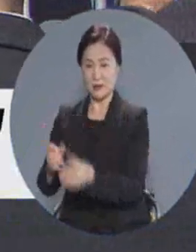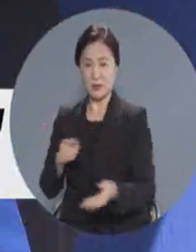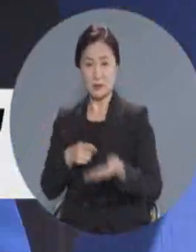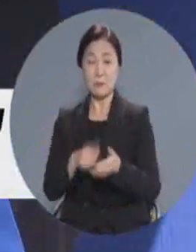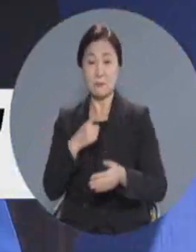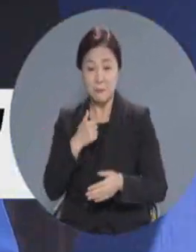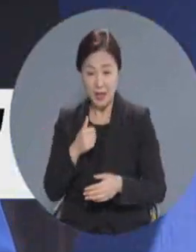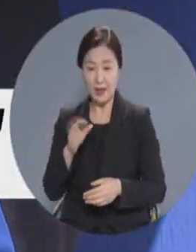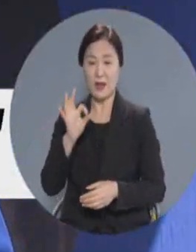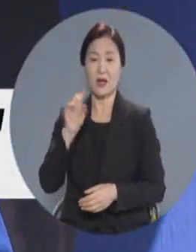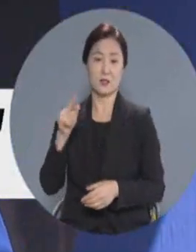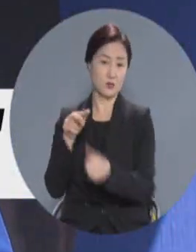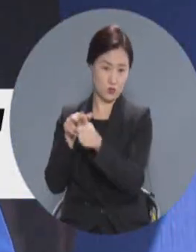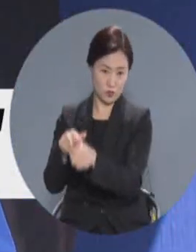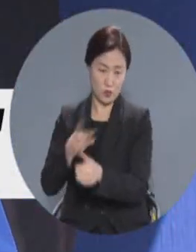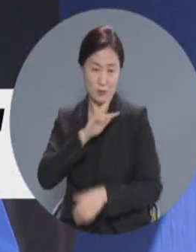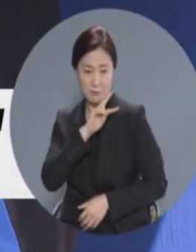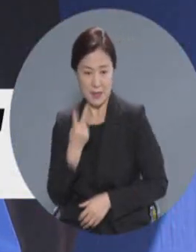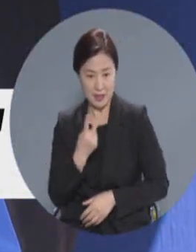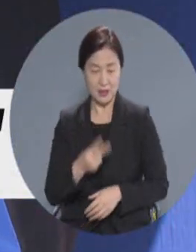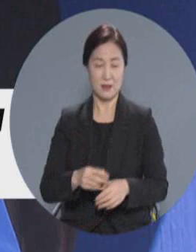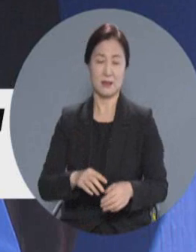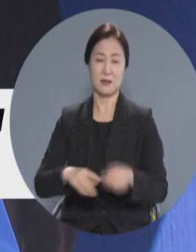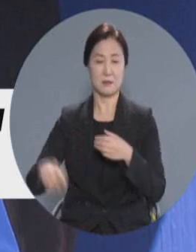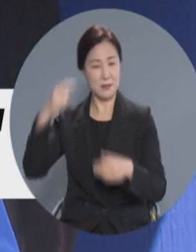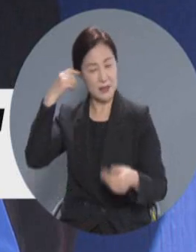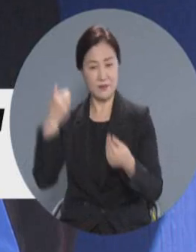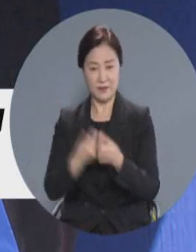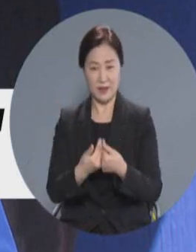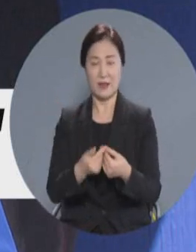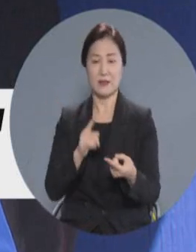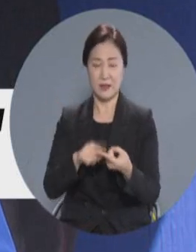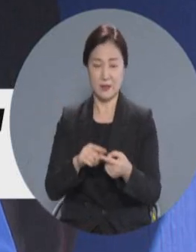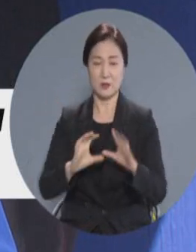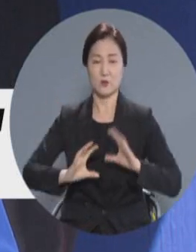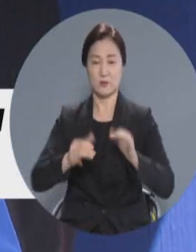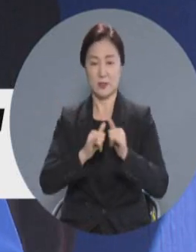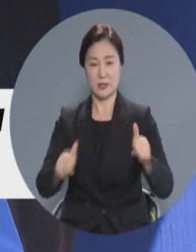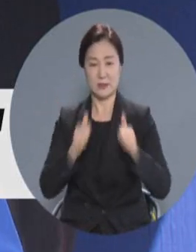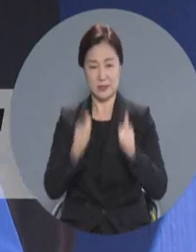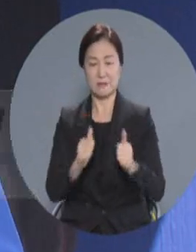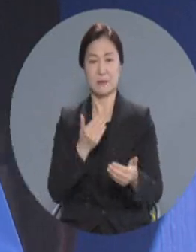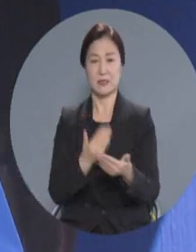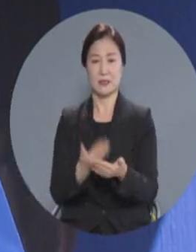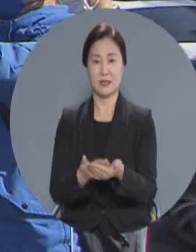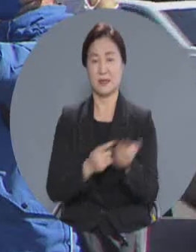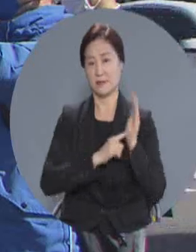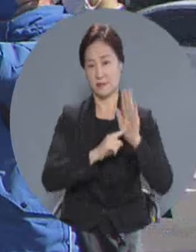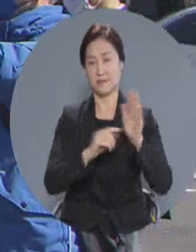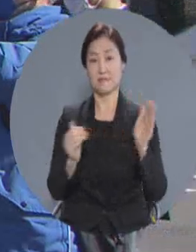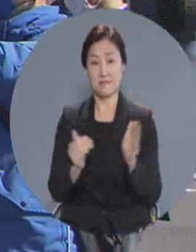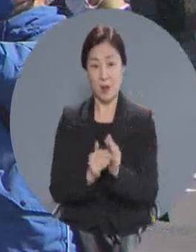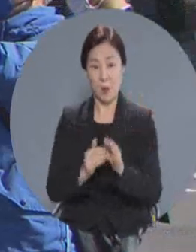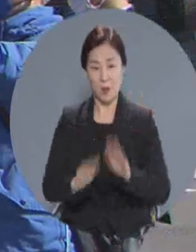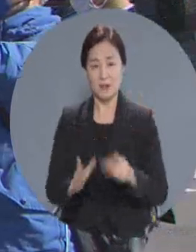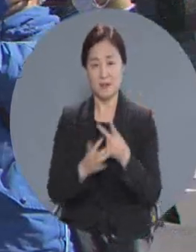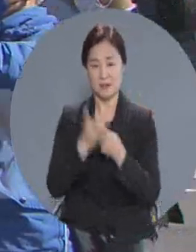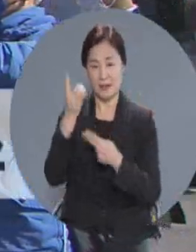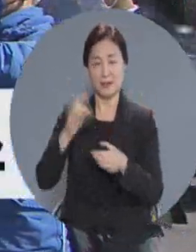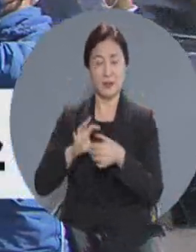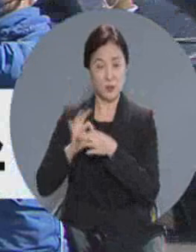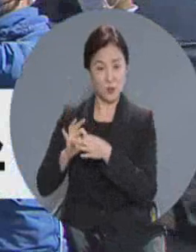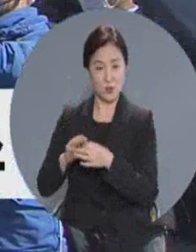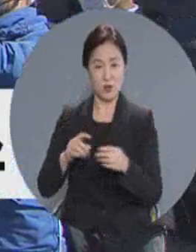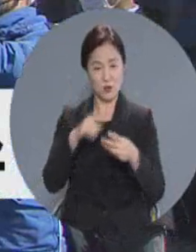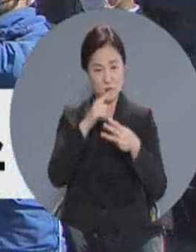양당제에 굴복했다며 말 바꾸기와 반칙을 국민들이 바로잡아줄 것으로 믿는다고 밝혔습니다. 이번 단일화로 윤 후보